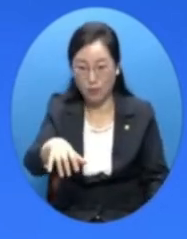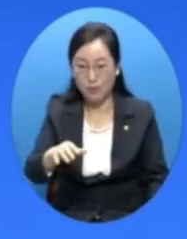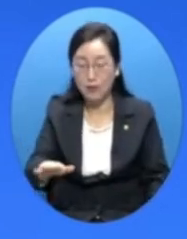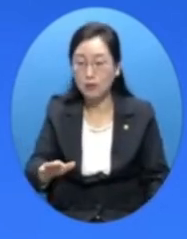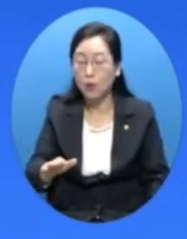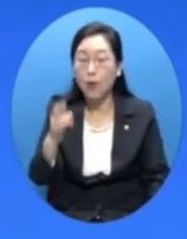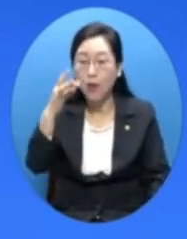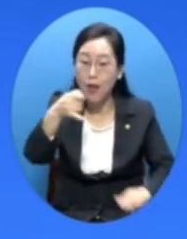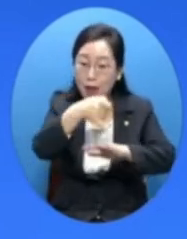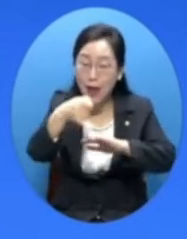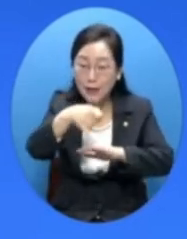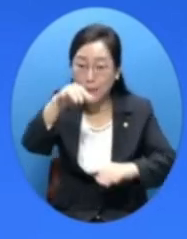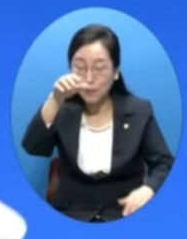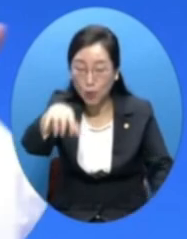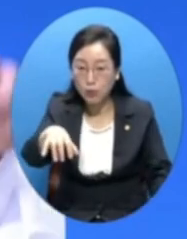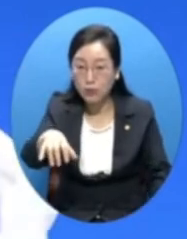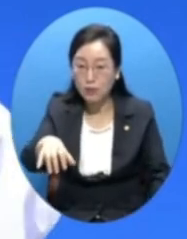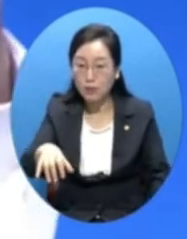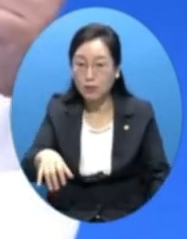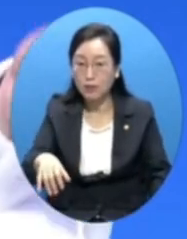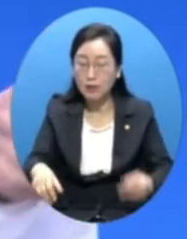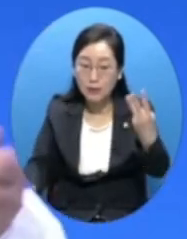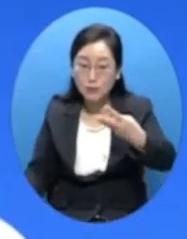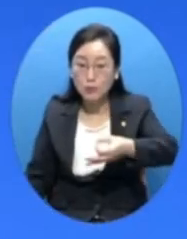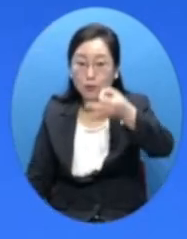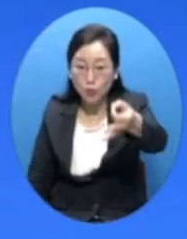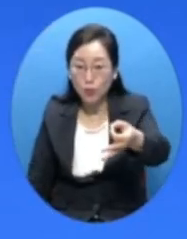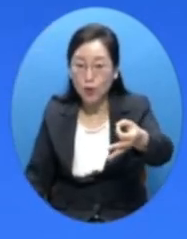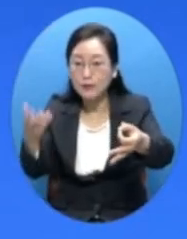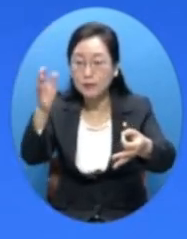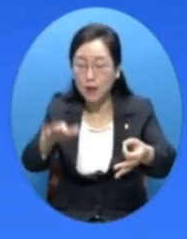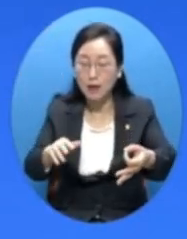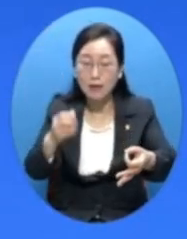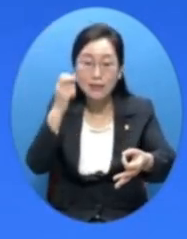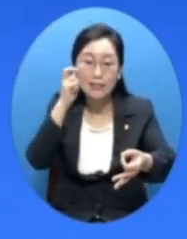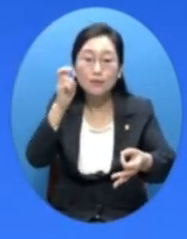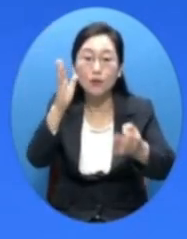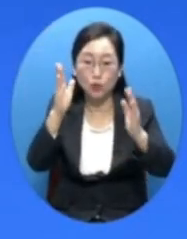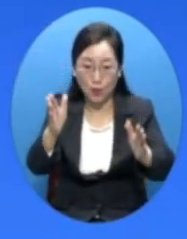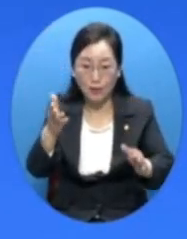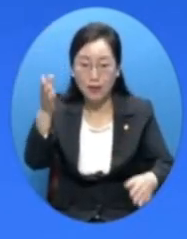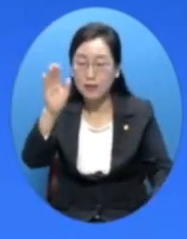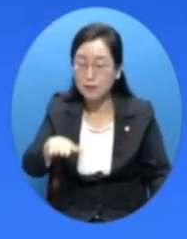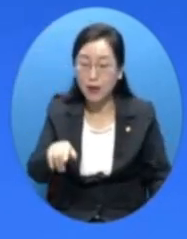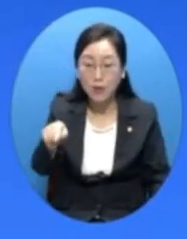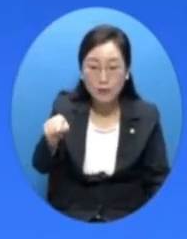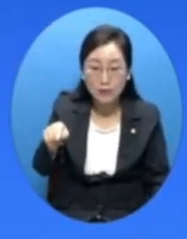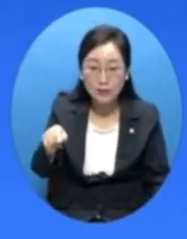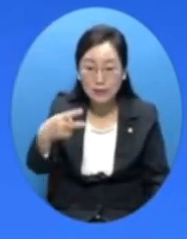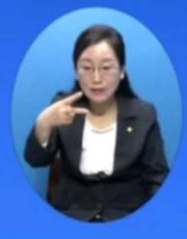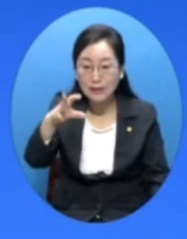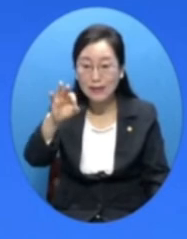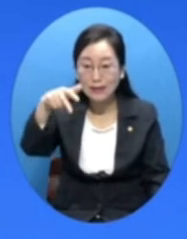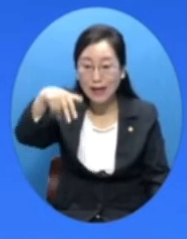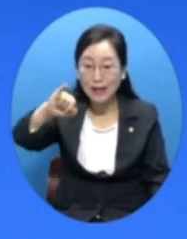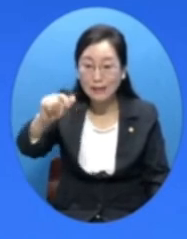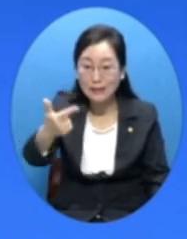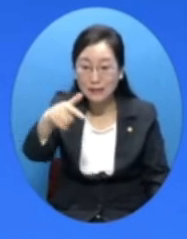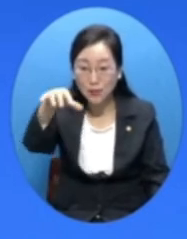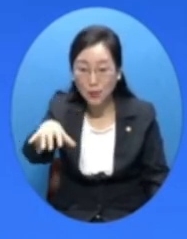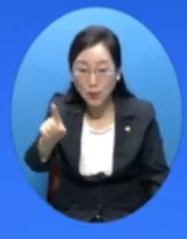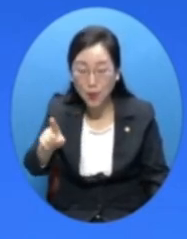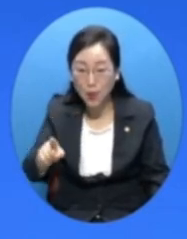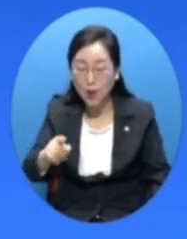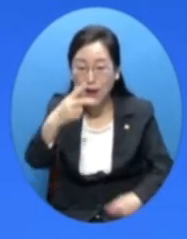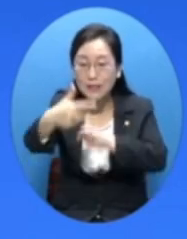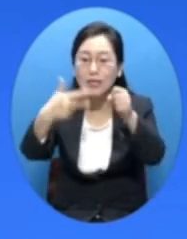20개월에 나눠줍니다. 근데 여기는 이제 5천만 원 그냥 주는 게 아니라 7년 동안에 나눠줍니다. 애를 한 넷을 낳으면 2억이 되니까